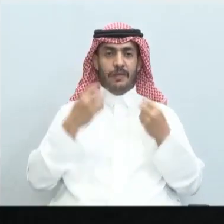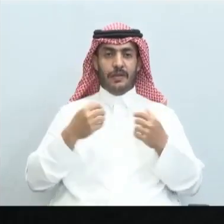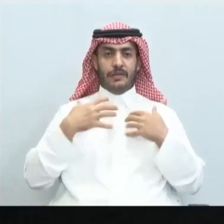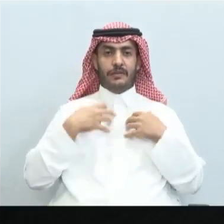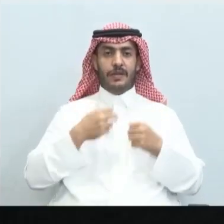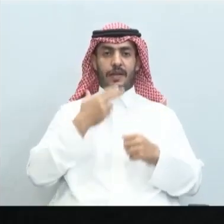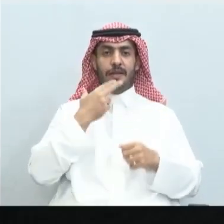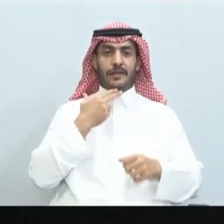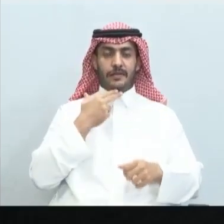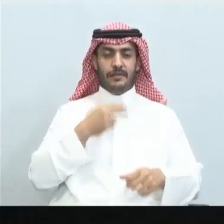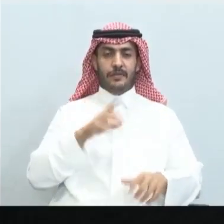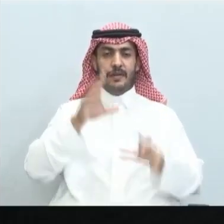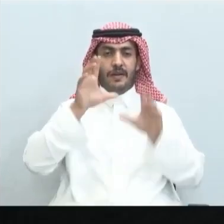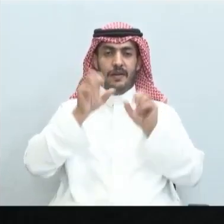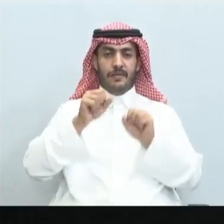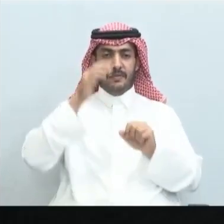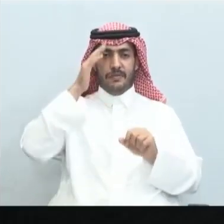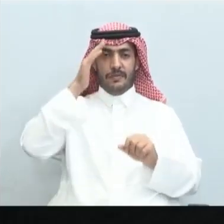في الجسم السليم دمتم سالمين في امان